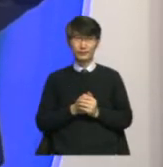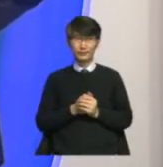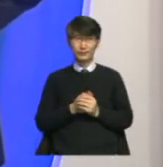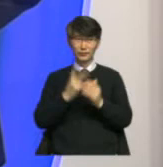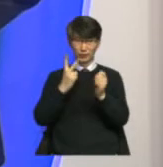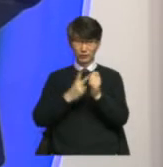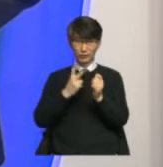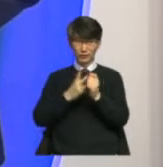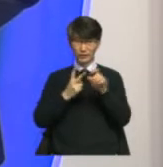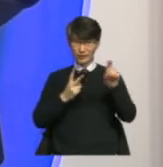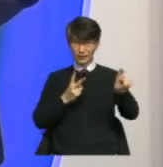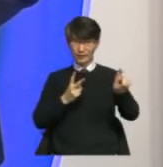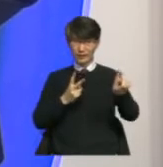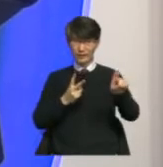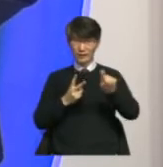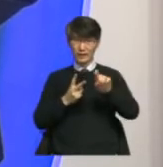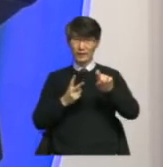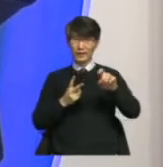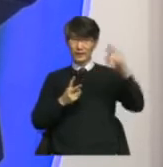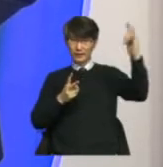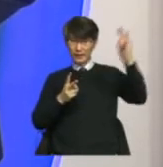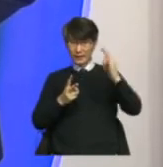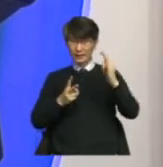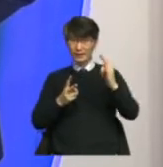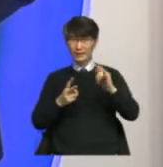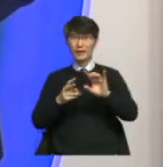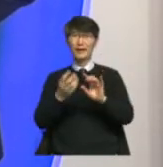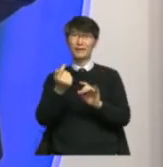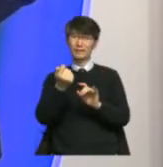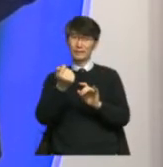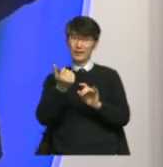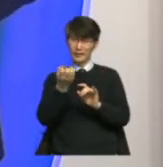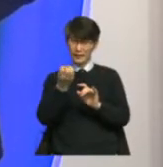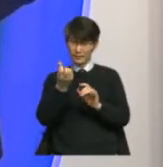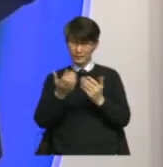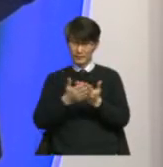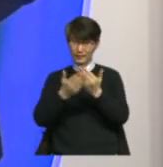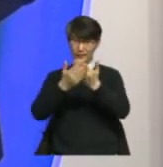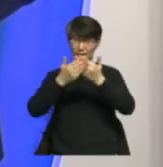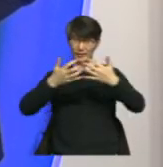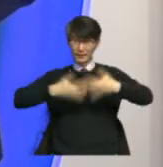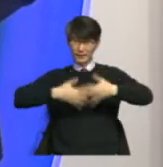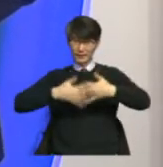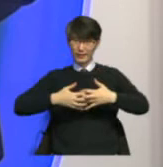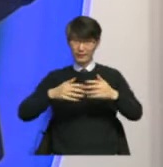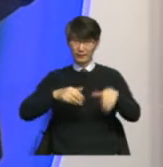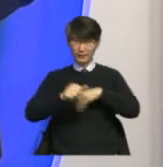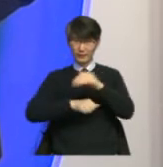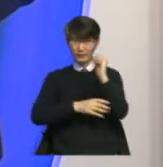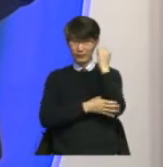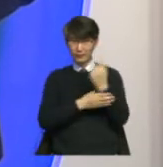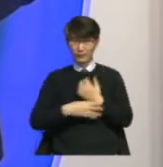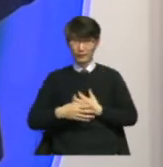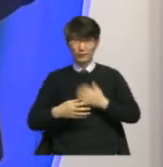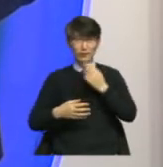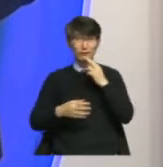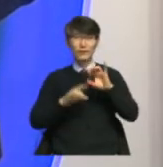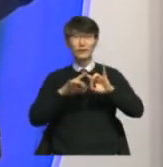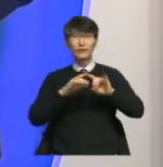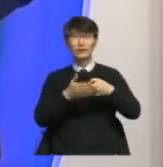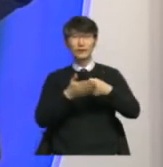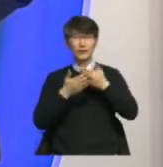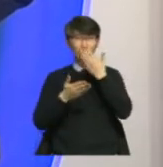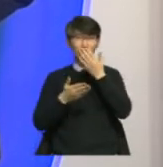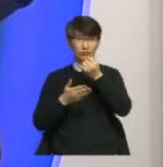두 번째 키워드는 베란다 형 태양광 미니 발전소 입니다 환경오염 걱정이 없고 전기요금도 절약할 수